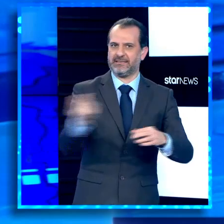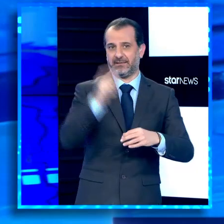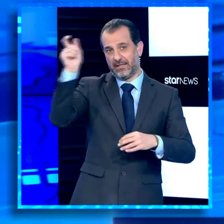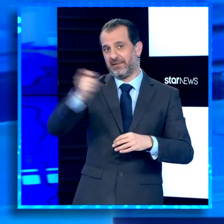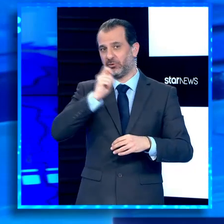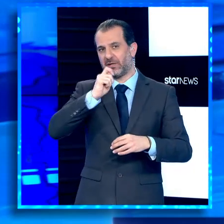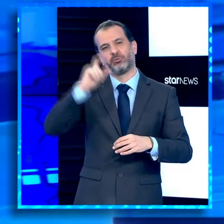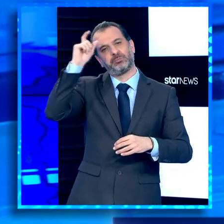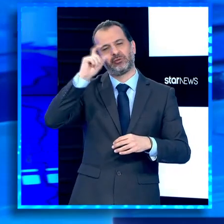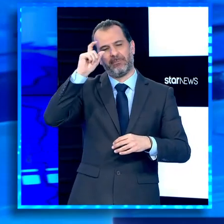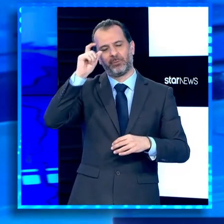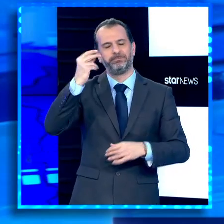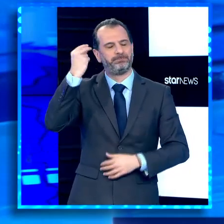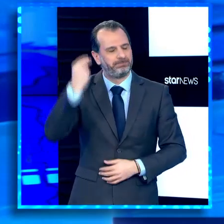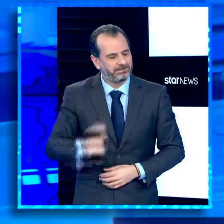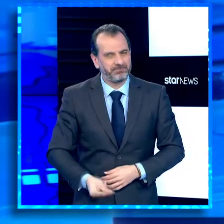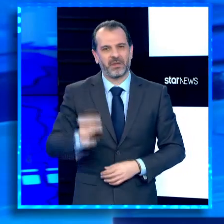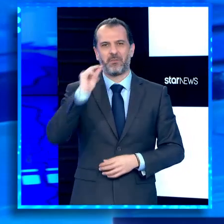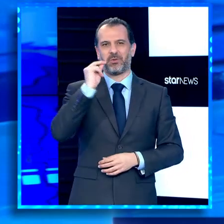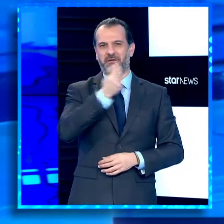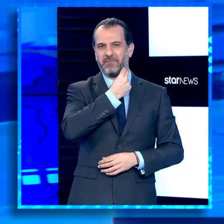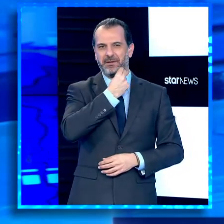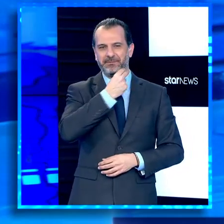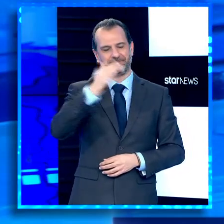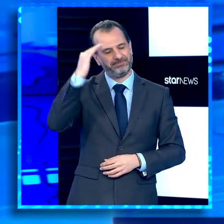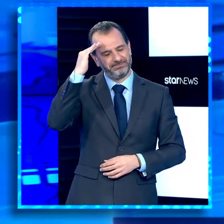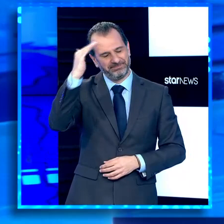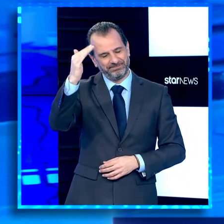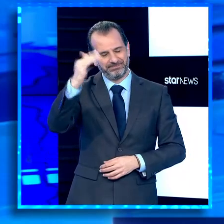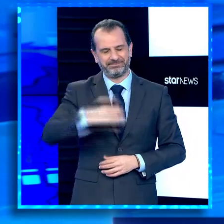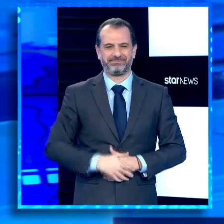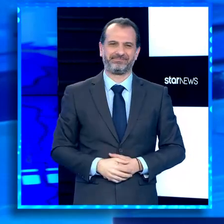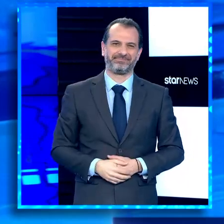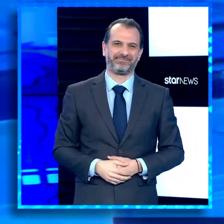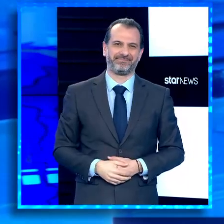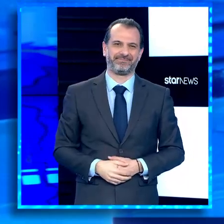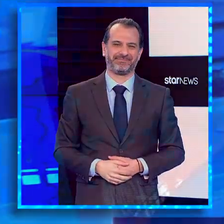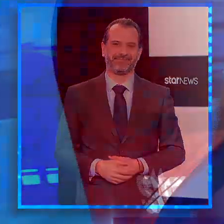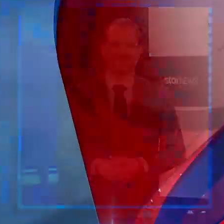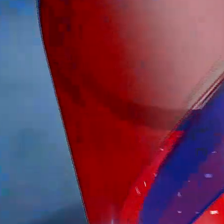Σπύρο Λάμπρου. Κυρίες και κύριοι, καλό και χαρούμενο απόγευμα να έχετε. Χρόνια πολλά!